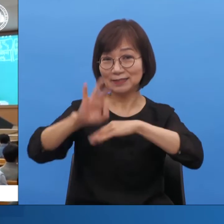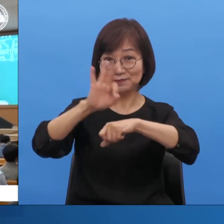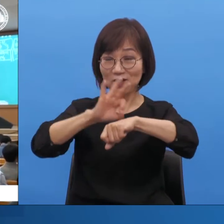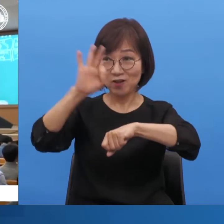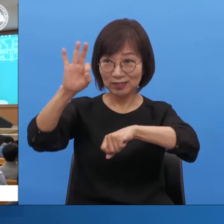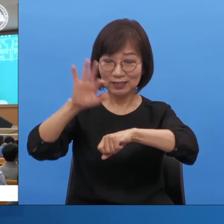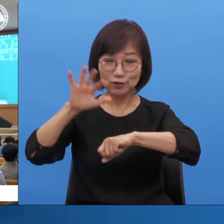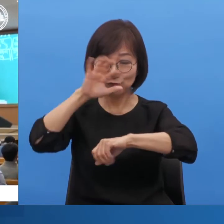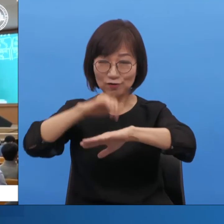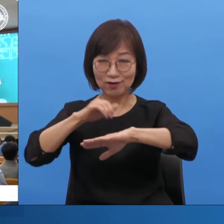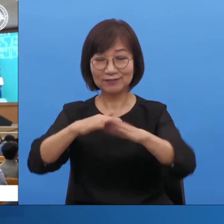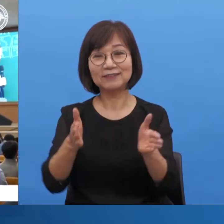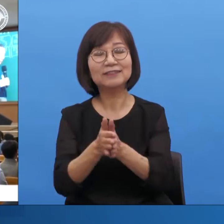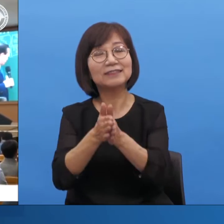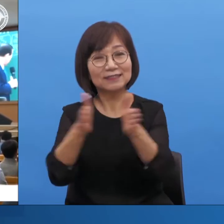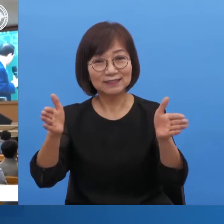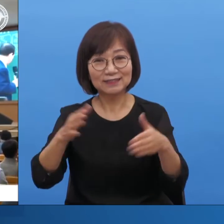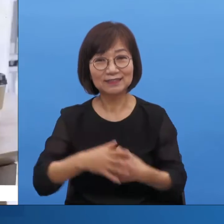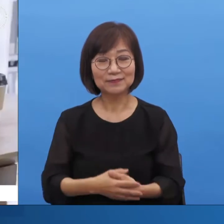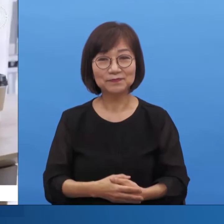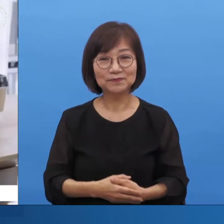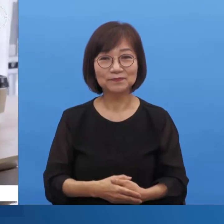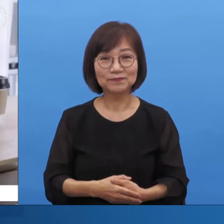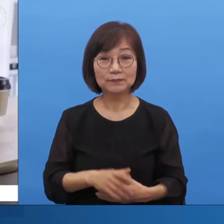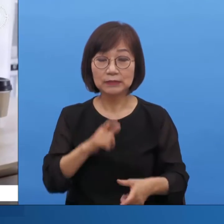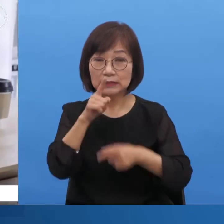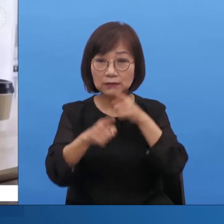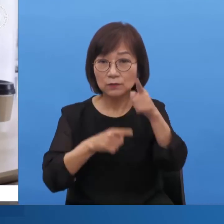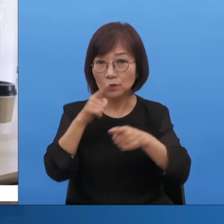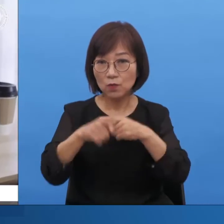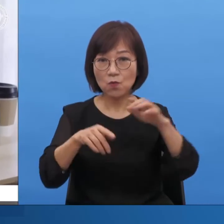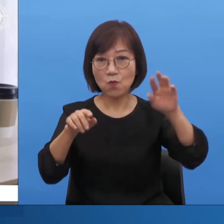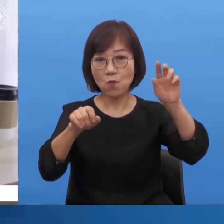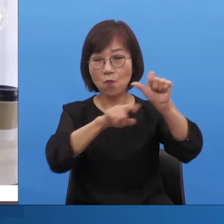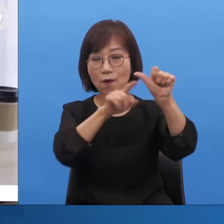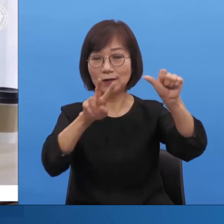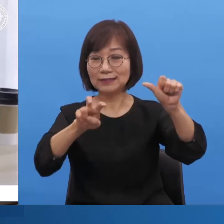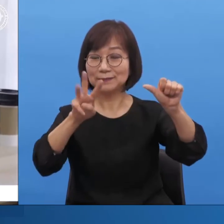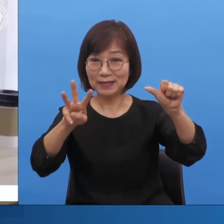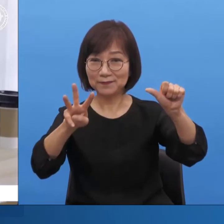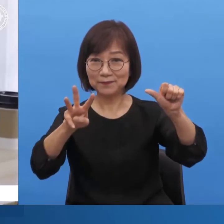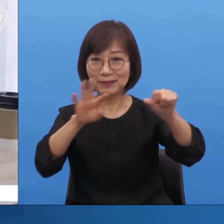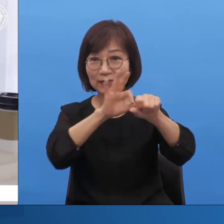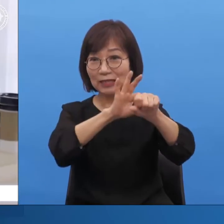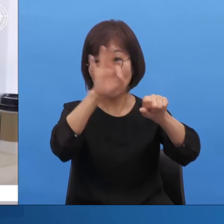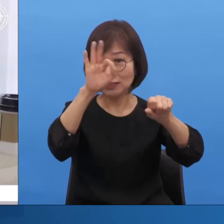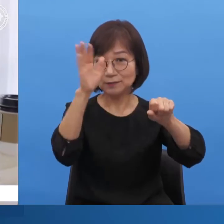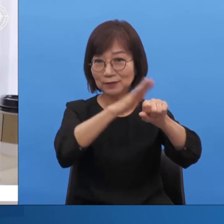10시부터 훈련이 시작됩니다. 등록은 오는 23일 오전 10시부터